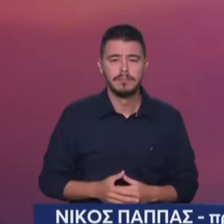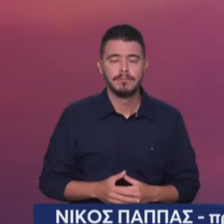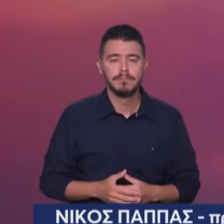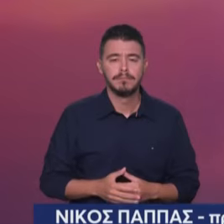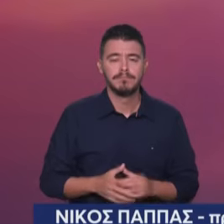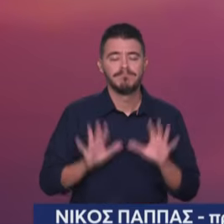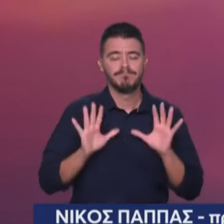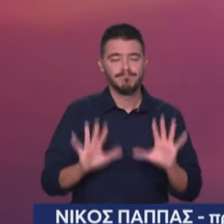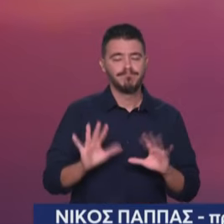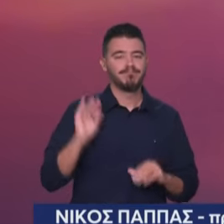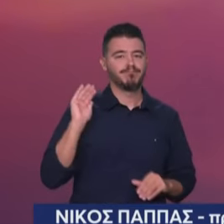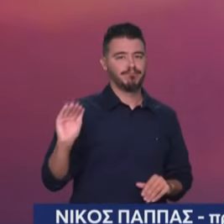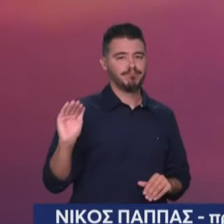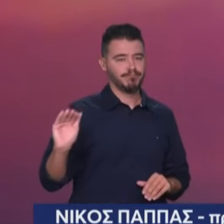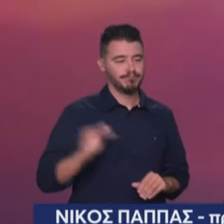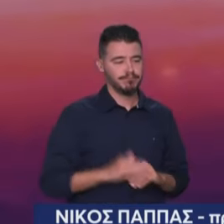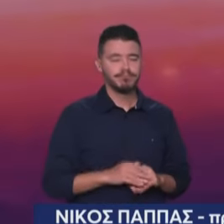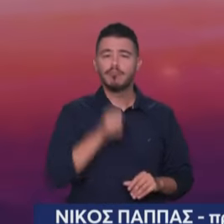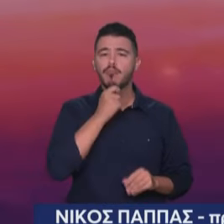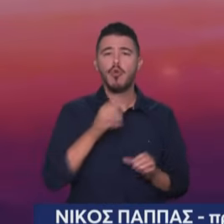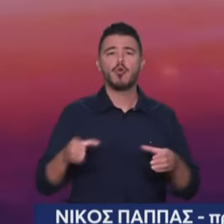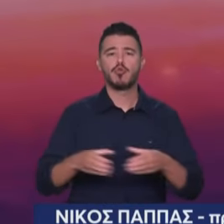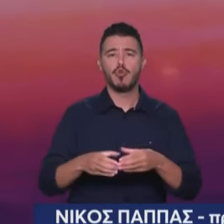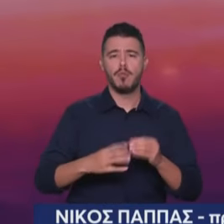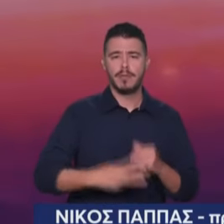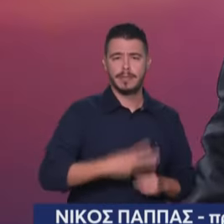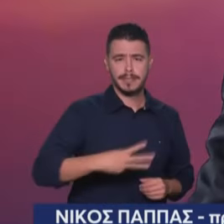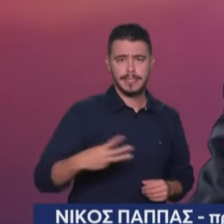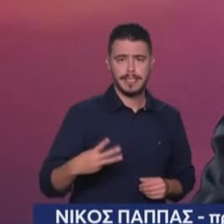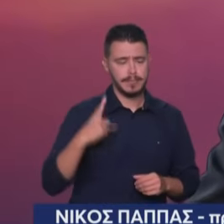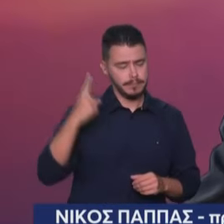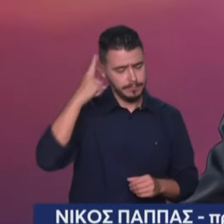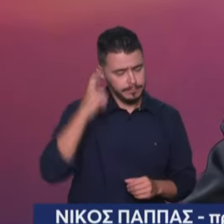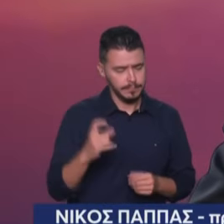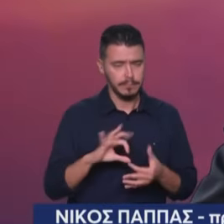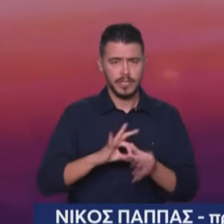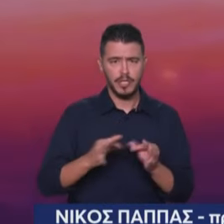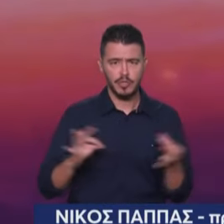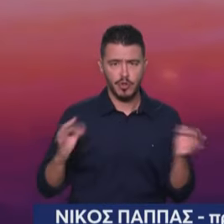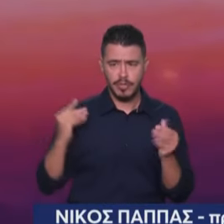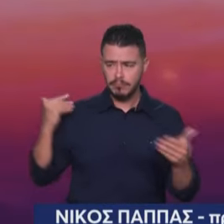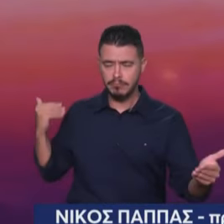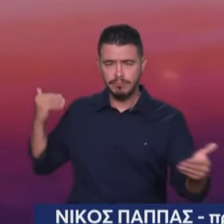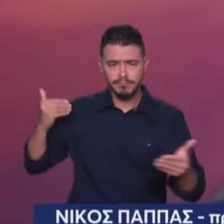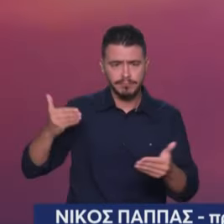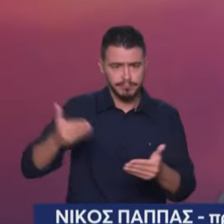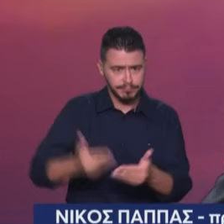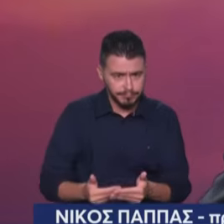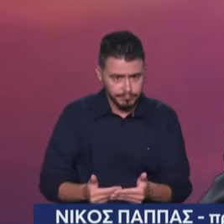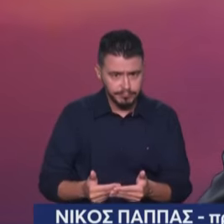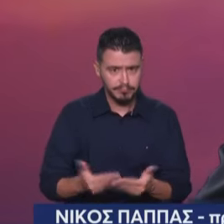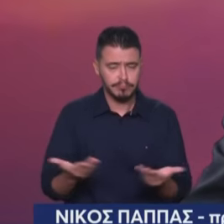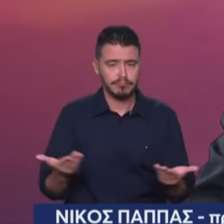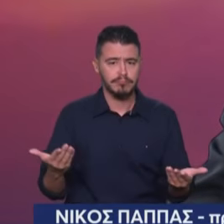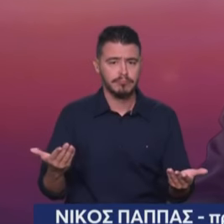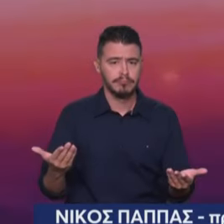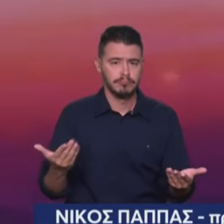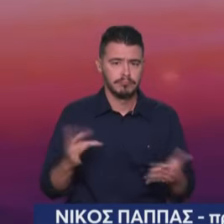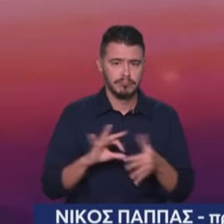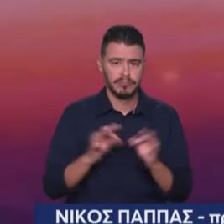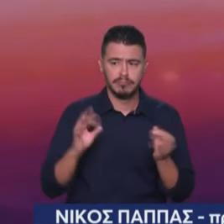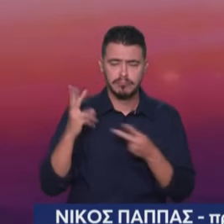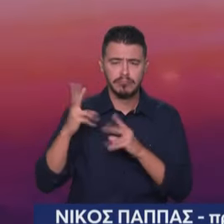μυαλό μου, και πιο πολιτικό. Ένα κόμμα σαν το ΣΥΡΙΖΑ, με την ιστορία και τη διαδρομή του και τα στελέχη του. Γιατί κανείς δεν μπορεί να αρνηθεί και την ιστορία σας